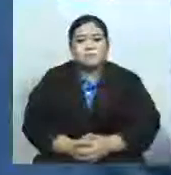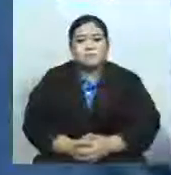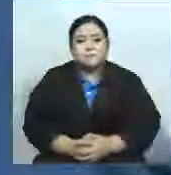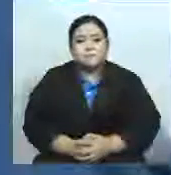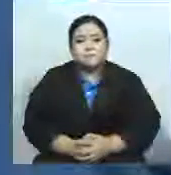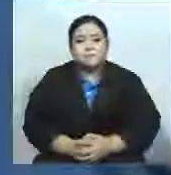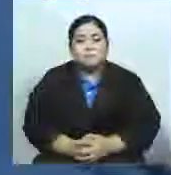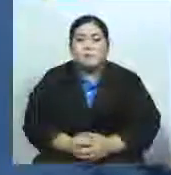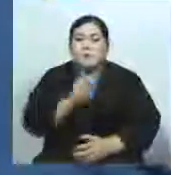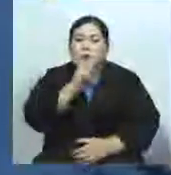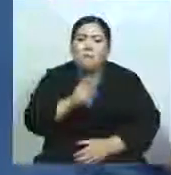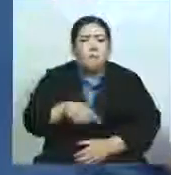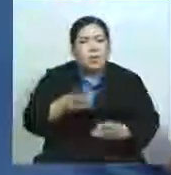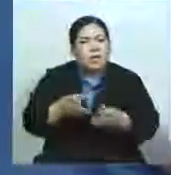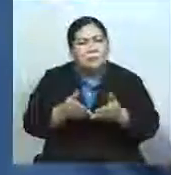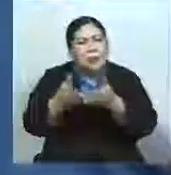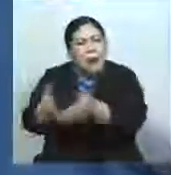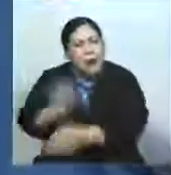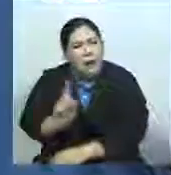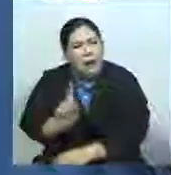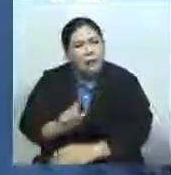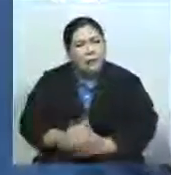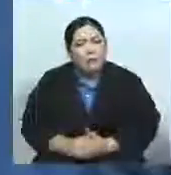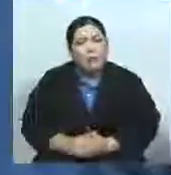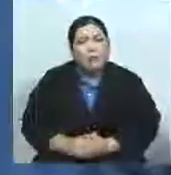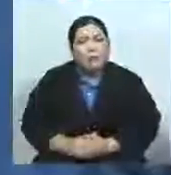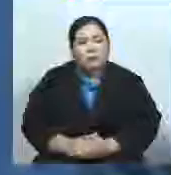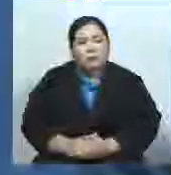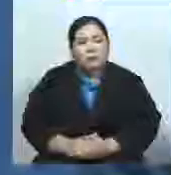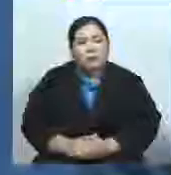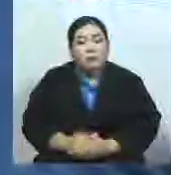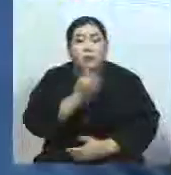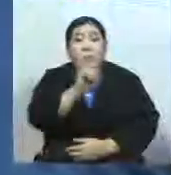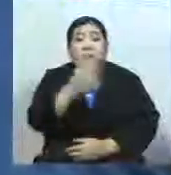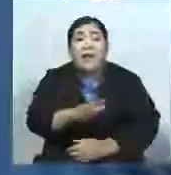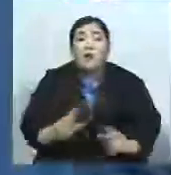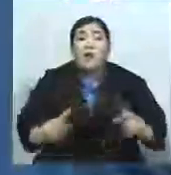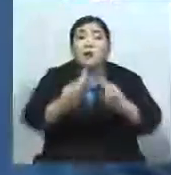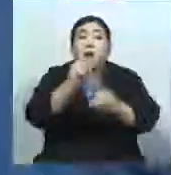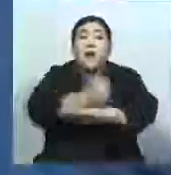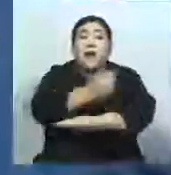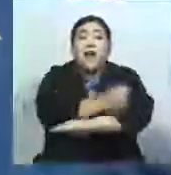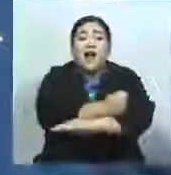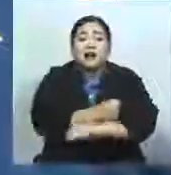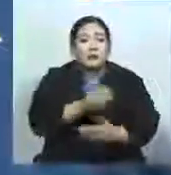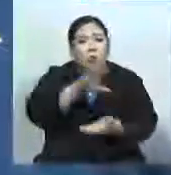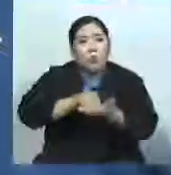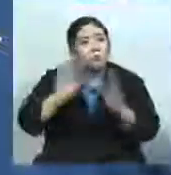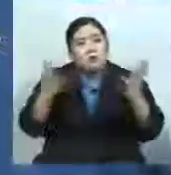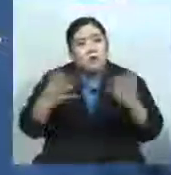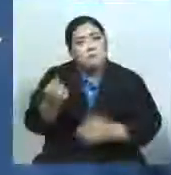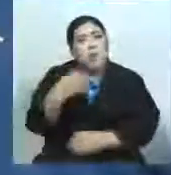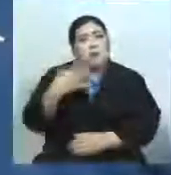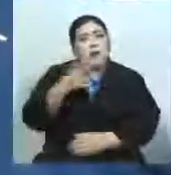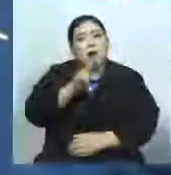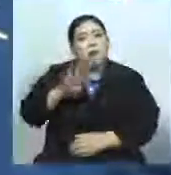คือรูปแบบการไปเขาไปแบบไหน เท่าโดยกระทรวงแรงงานไม่มีข้อมูลในส่วนนั้นนะคะเพราะว่า